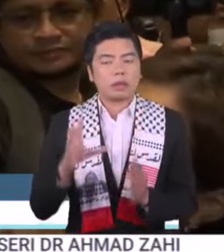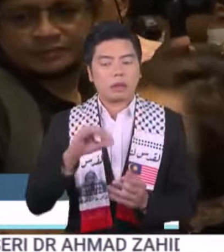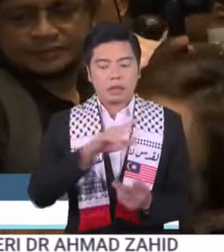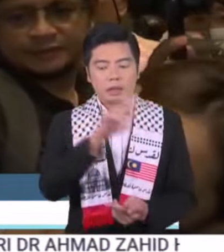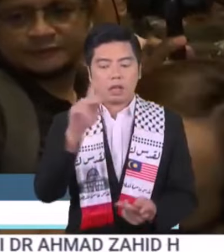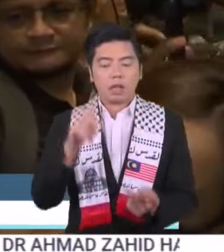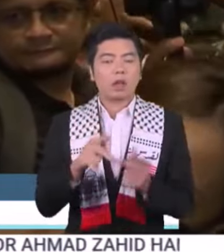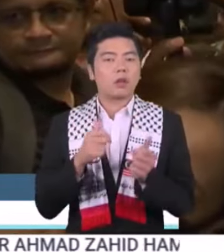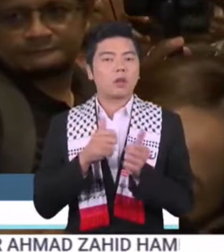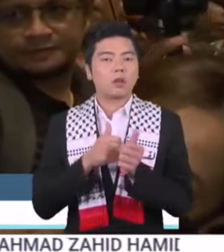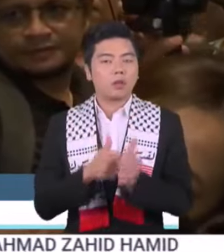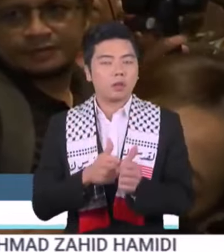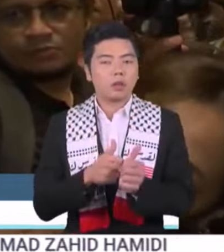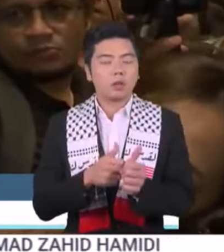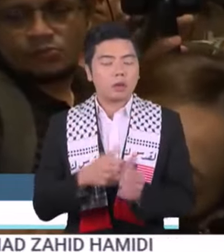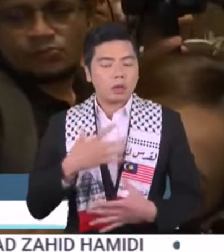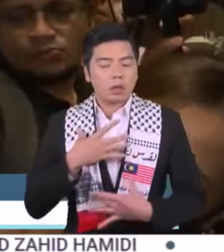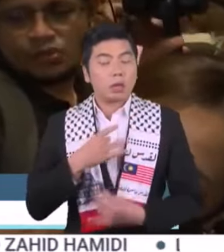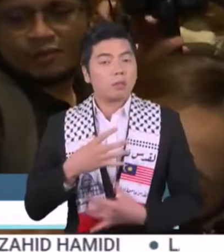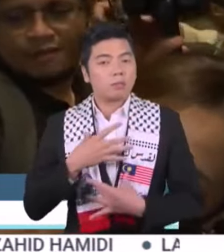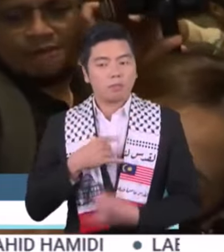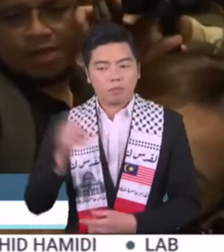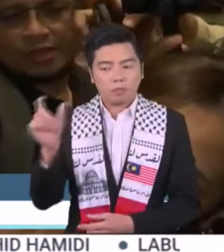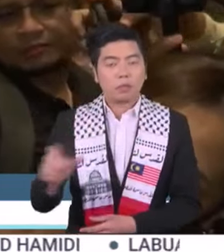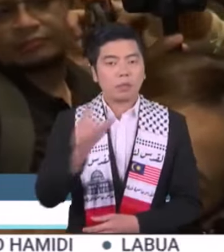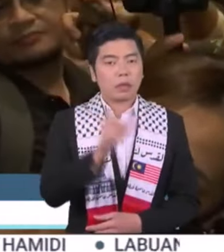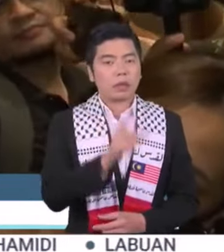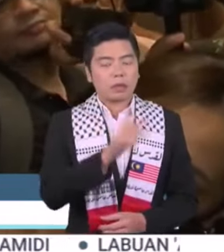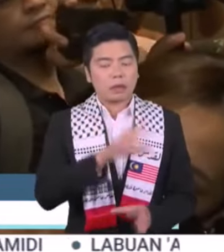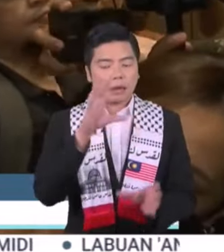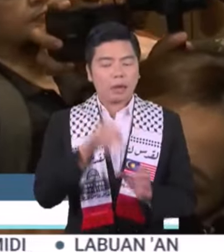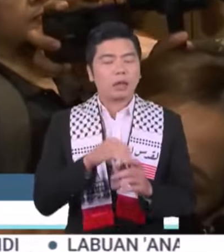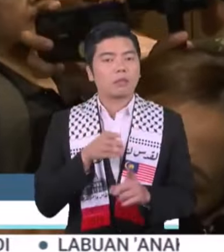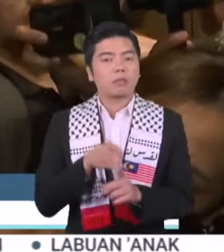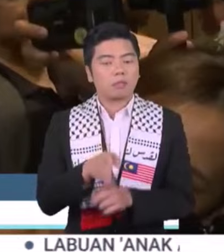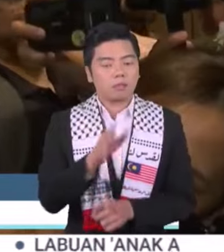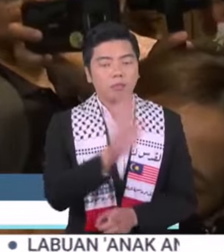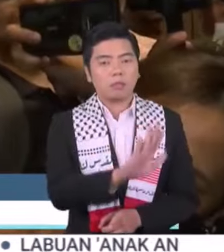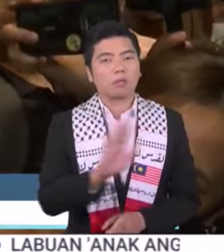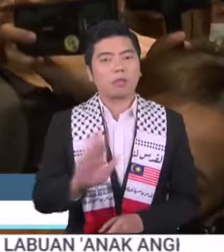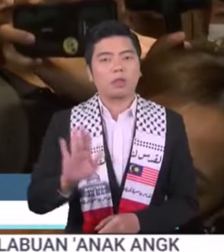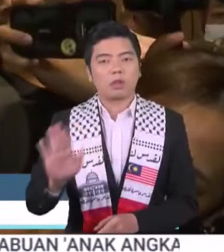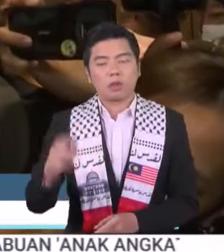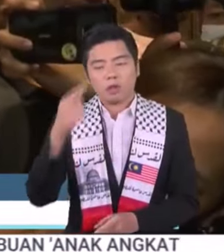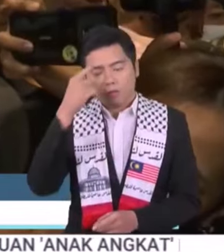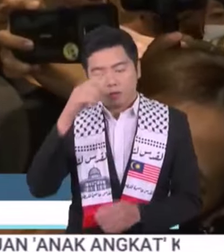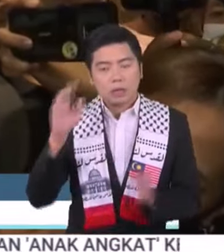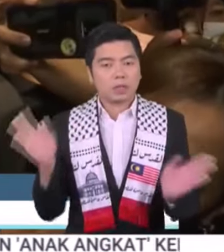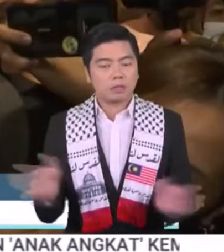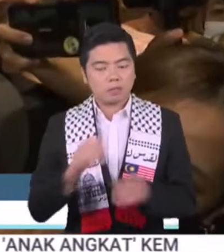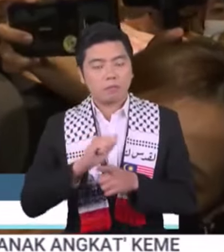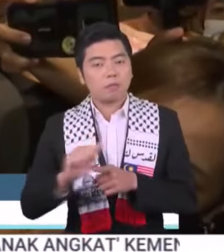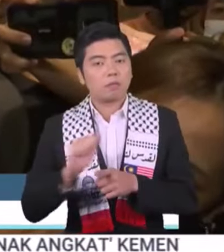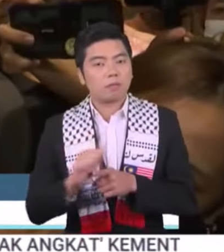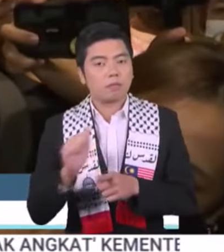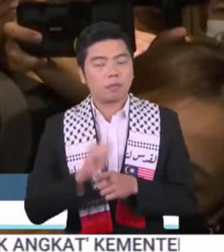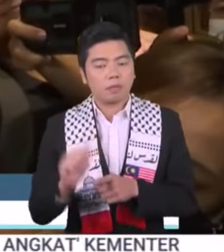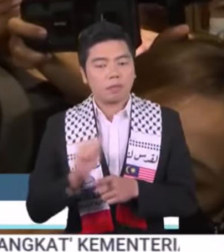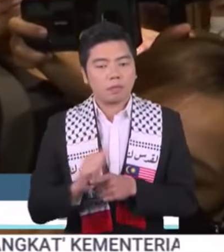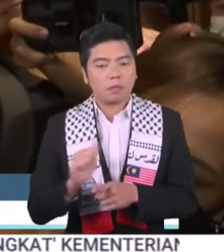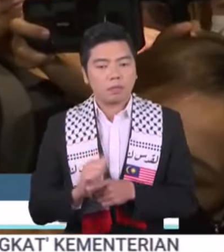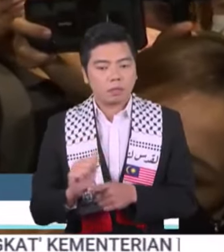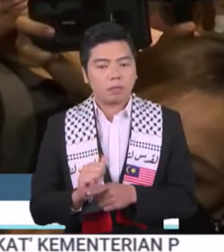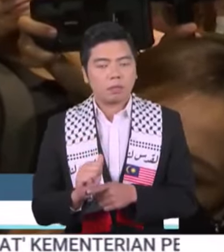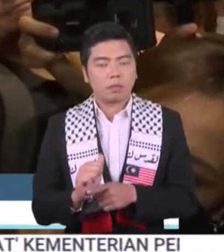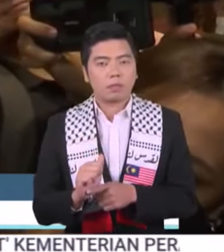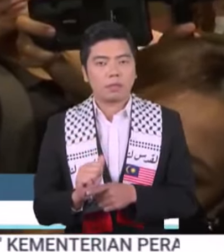sesuaikan minat mereka di dalam bidang tertentu untuk dilatih di dalam institusi TVET ini. Dan kita